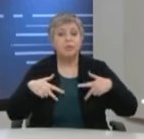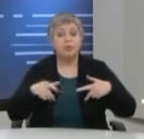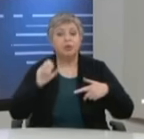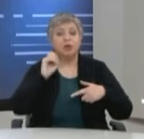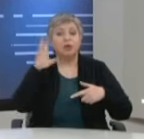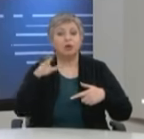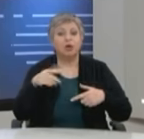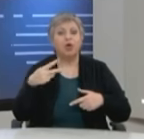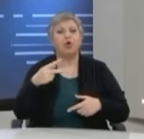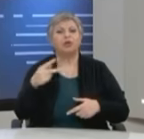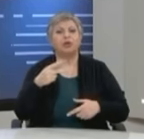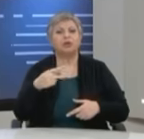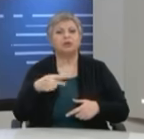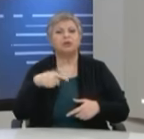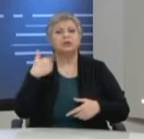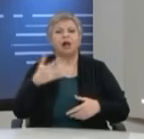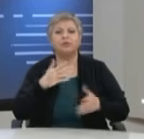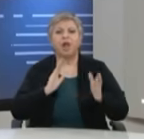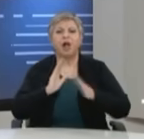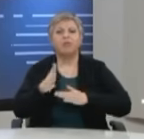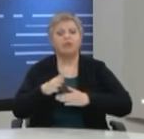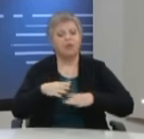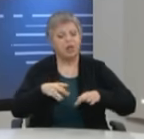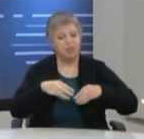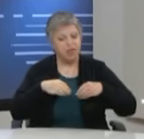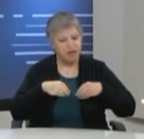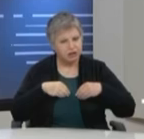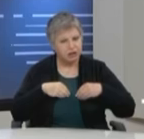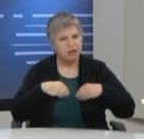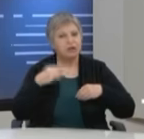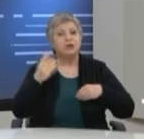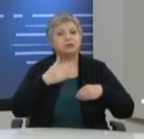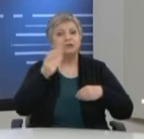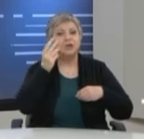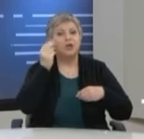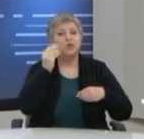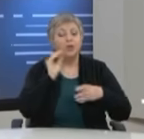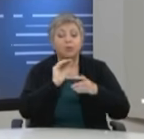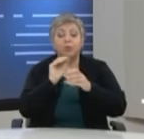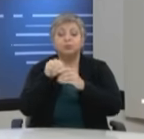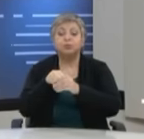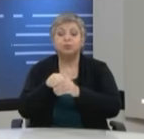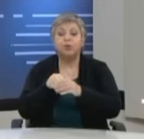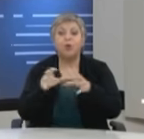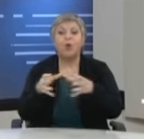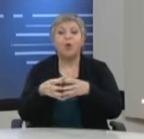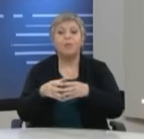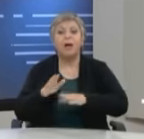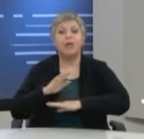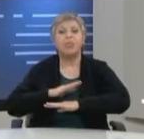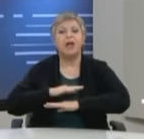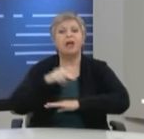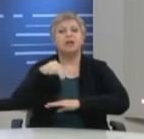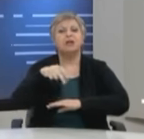Σκοπίων στο ΝΑΤΟ. Έκαψαν έτσι το πιο ισχυρό διπλωματικό χαρτί της χώρας. Ένα